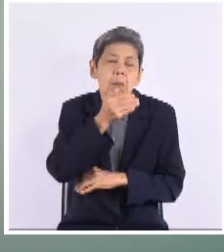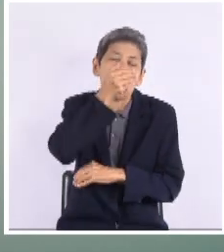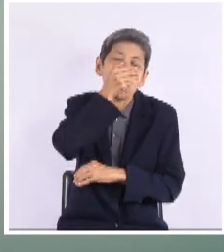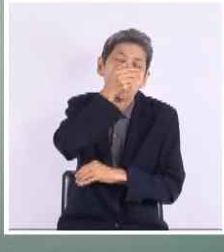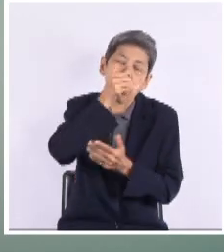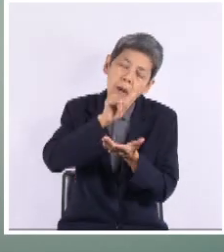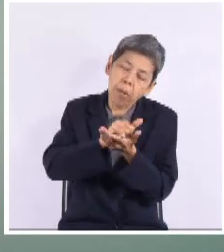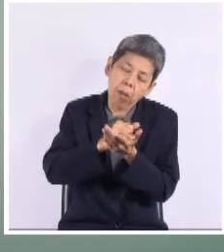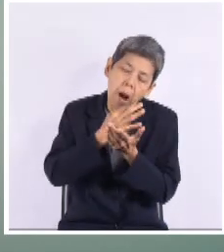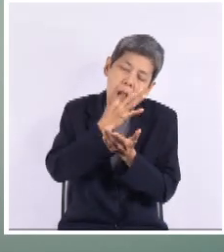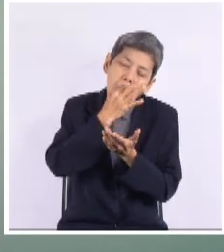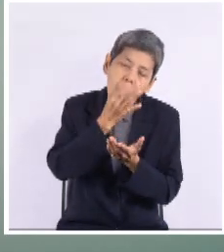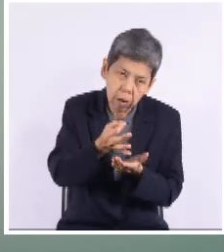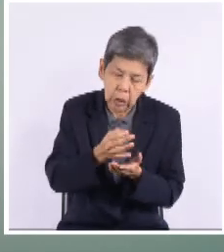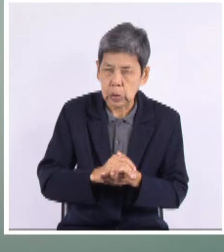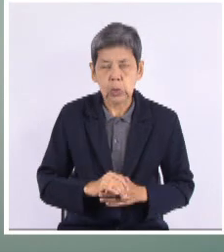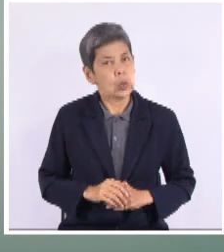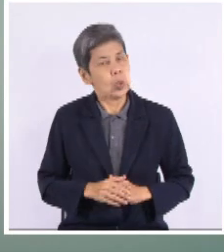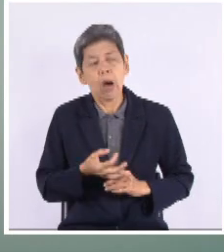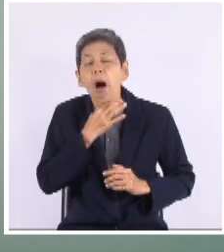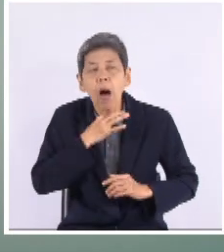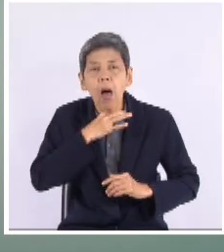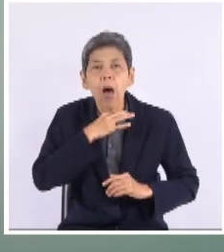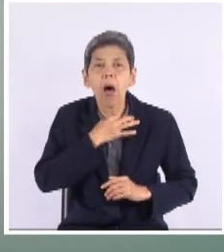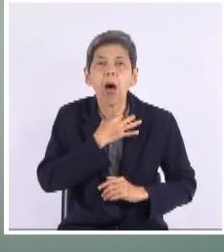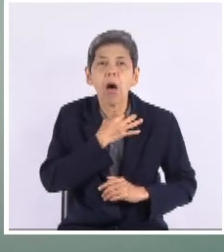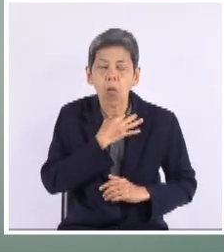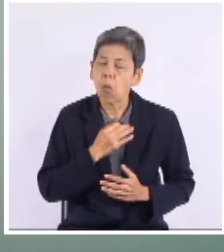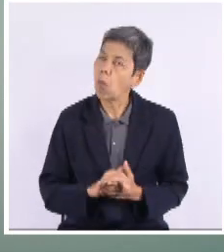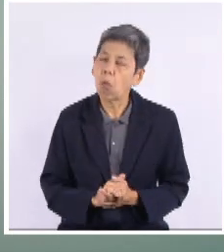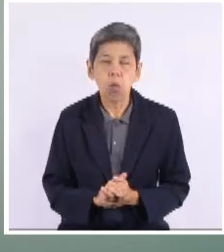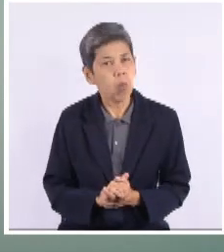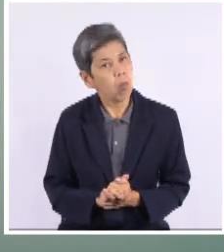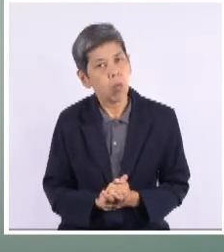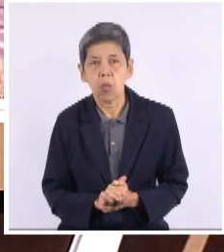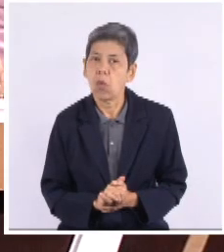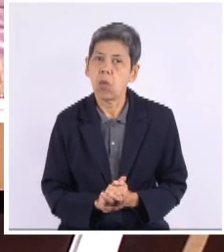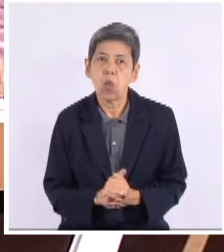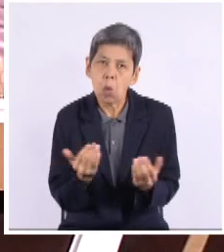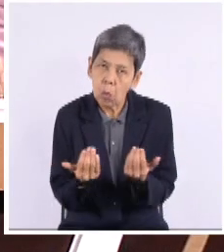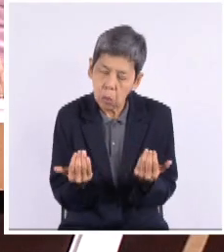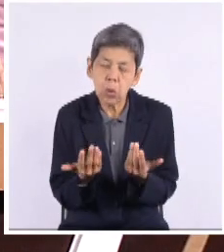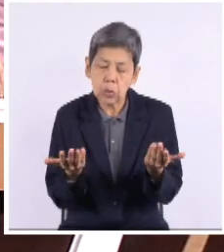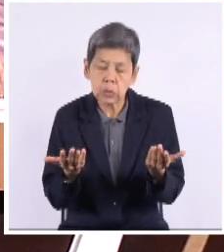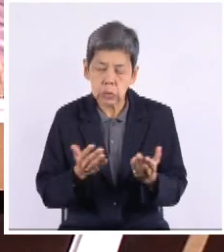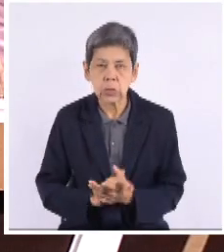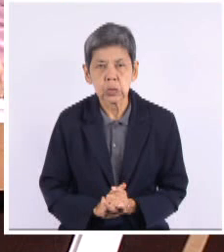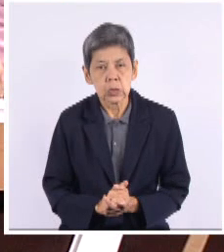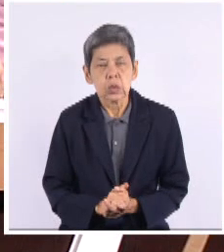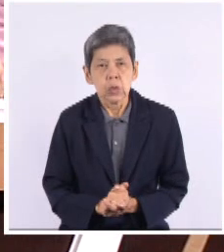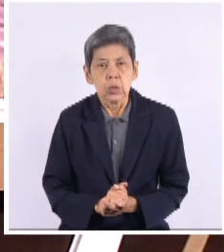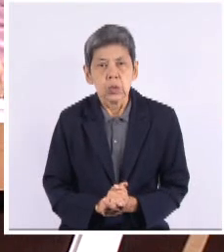ครับค่ะหนูนี่แบบเป็นภาพไม่ได้เลยนะเรียนในบ้านนั้นนะครับคือเราก็ลูกเล็กด้วยนะครับ